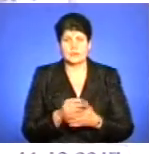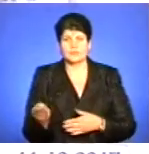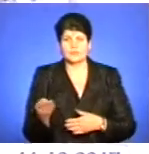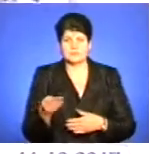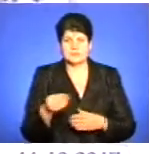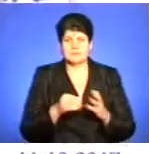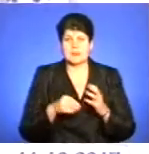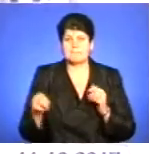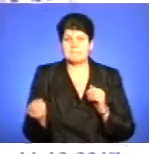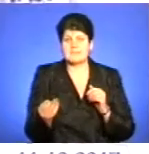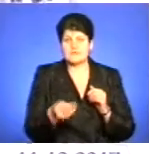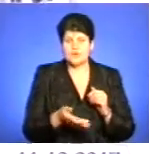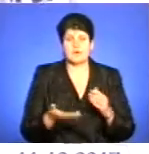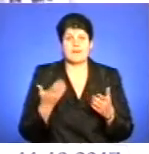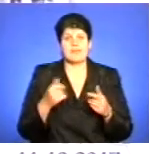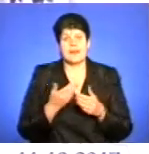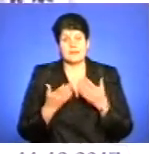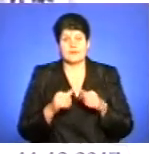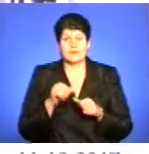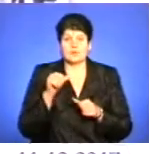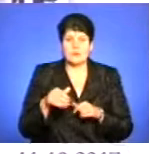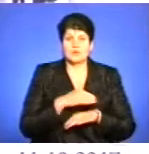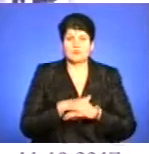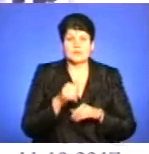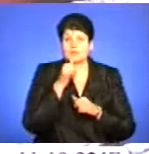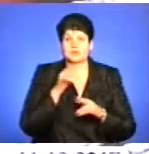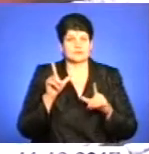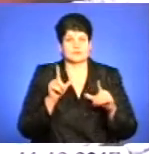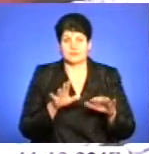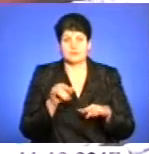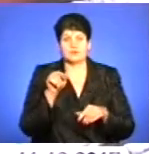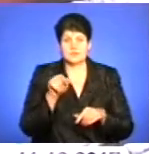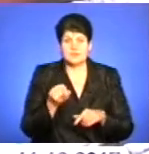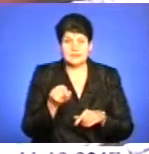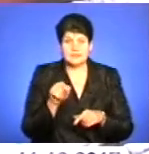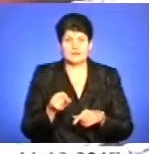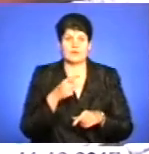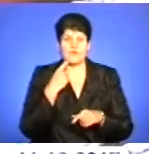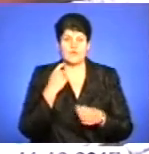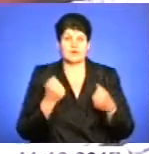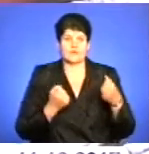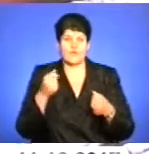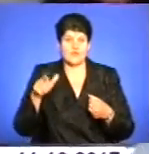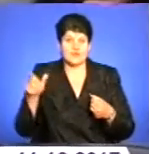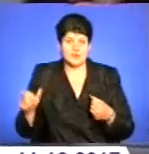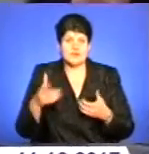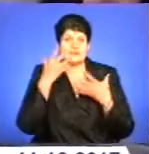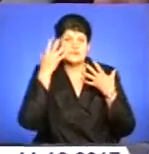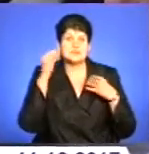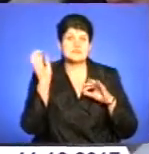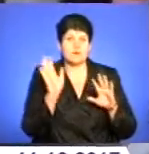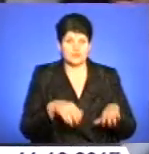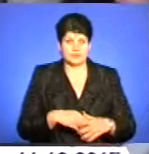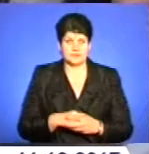піском, кажуть водії. Проте деякими вулицями неможливо проїхати, адже про них, зазначають шофери, комунальники забули.